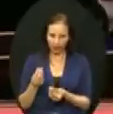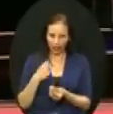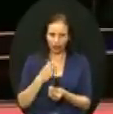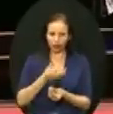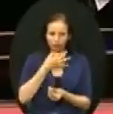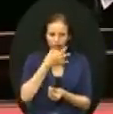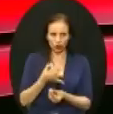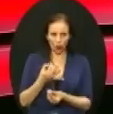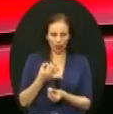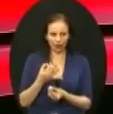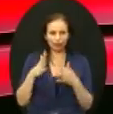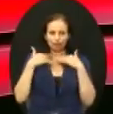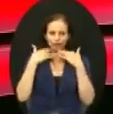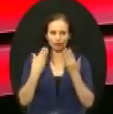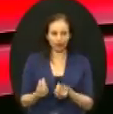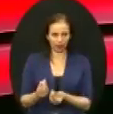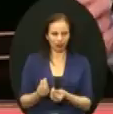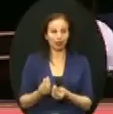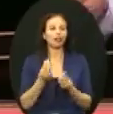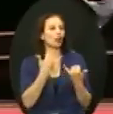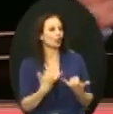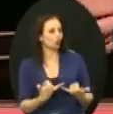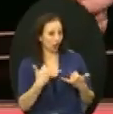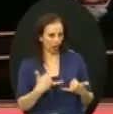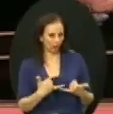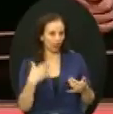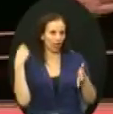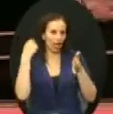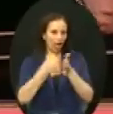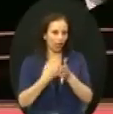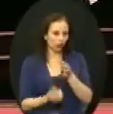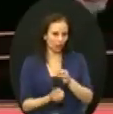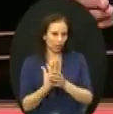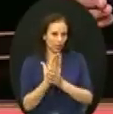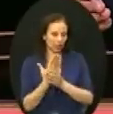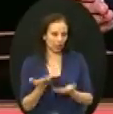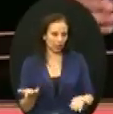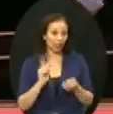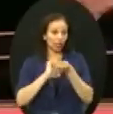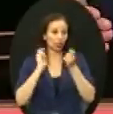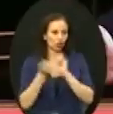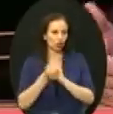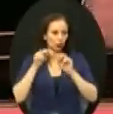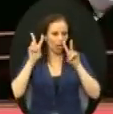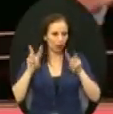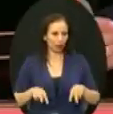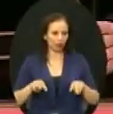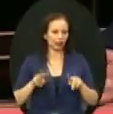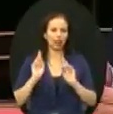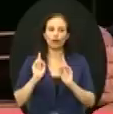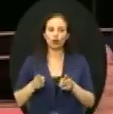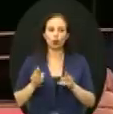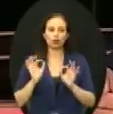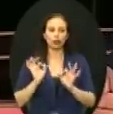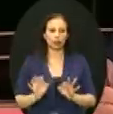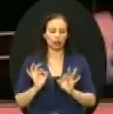צייר לך איזשהו תסריט. לעת עתה הכוונה היא עד שנייצר את השינוי אמיתי, אלטרנטיבה